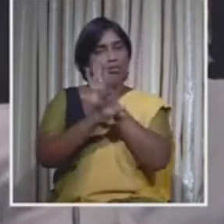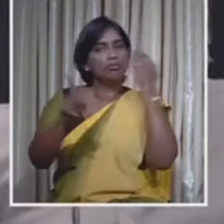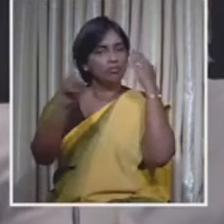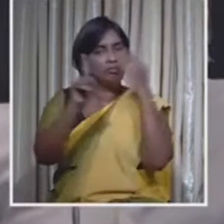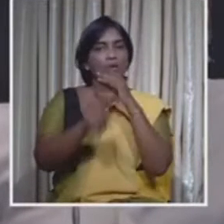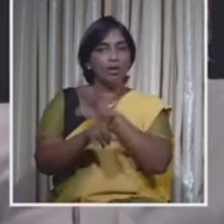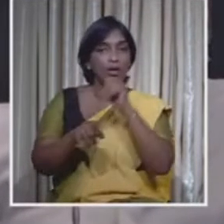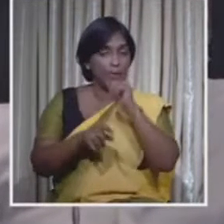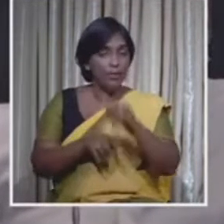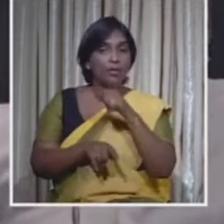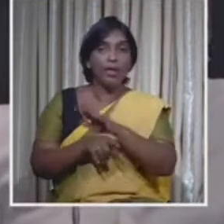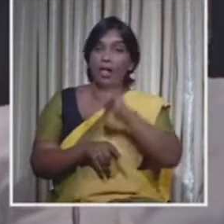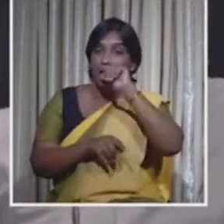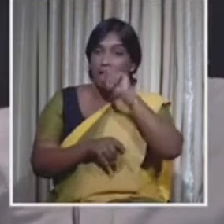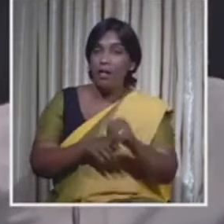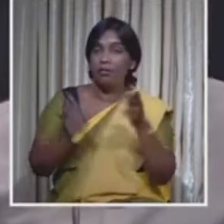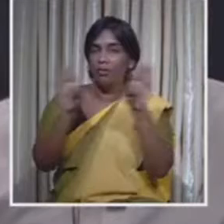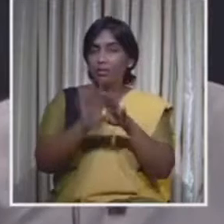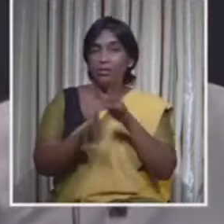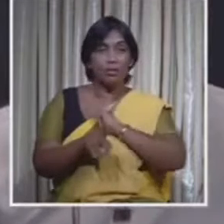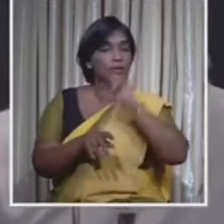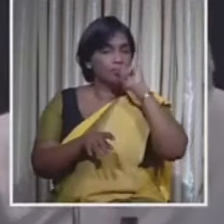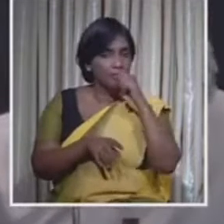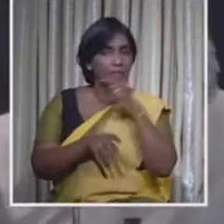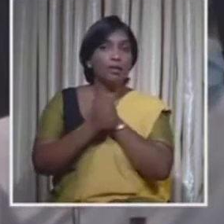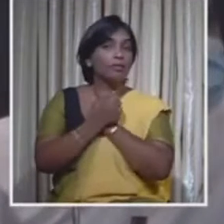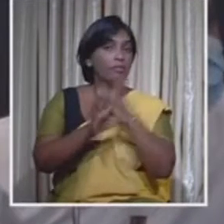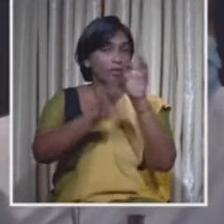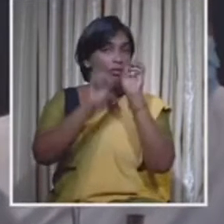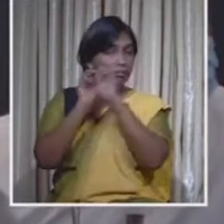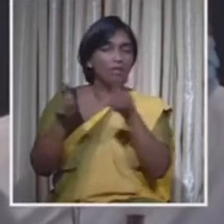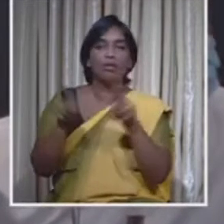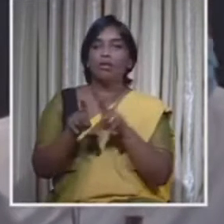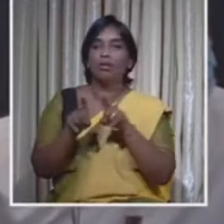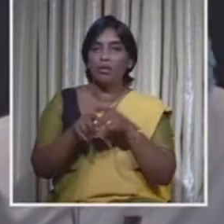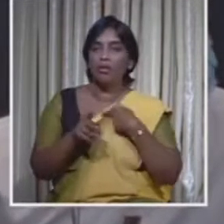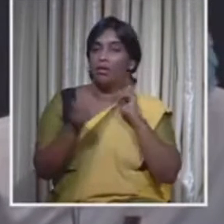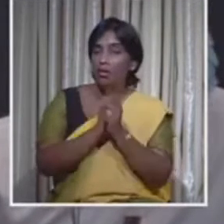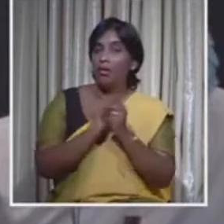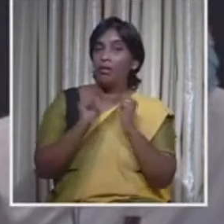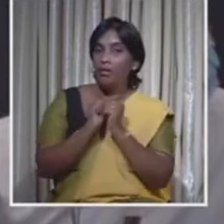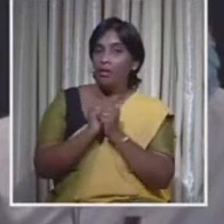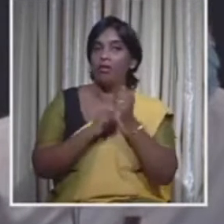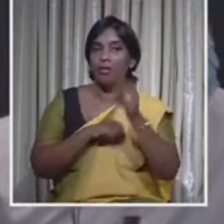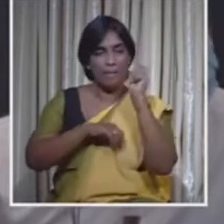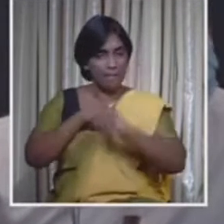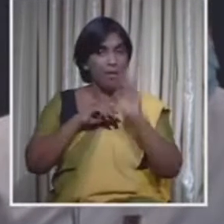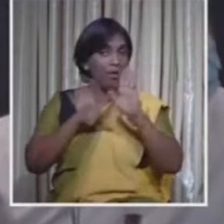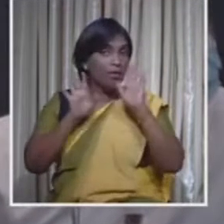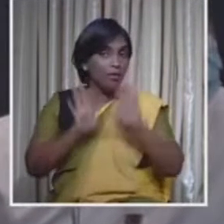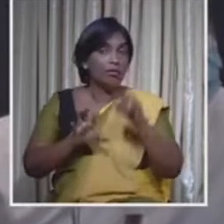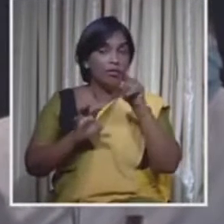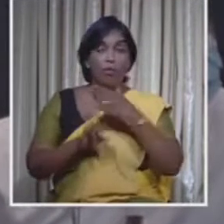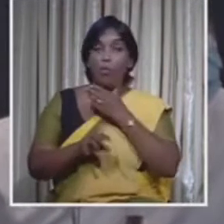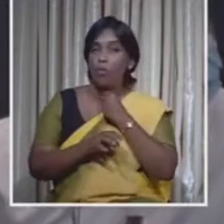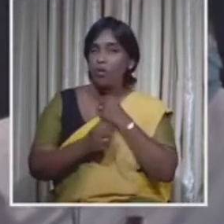තියෙනවා හැබැයි ඇත්ත වහන්න කටවල් වහන්න හිරේ දාන්න හදනකොට ඒ වලින් අපි බේරෙන්න ඕන කරන දේවල් අපි කරනවා හැබැයි